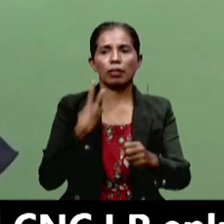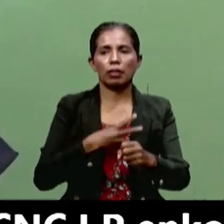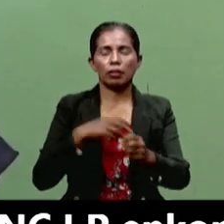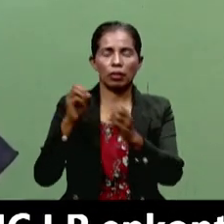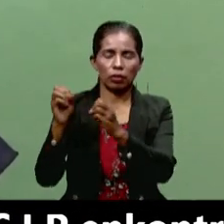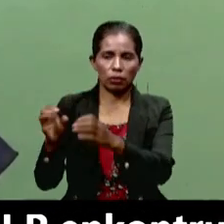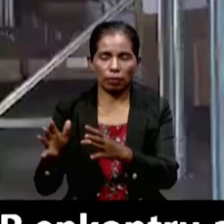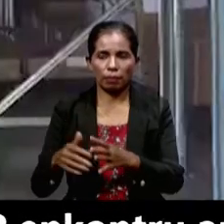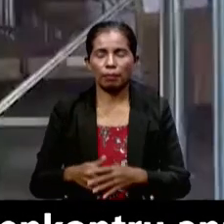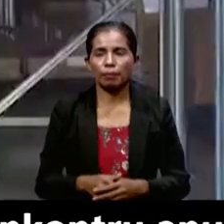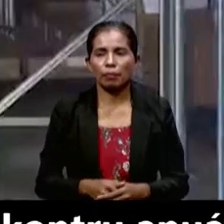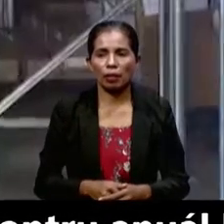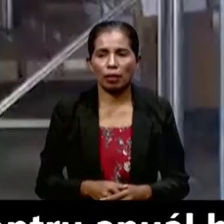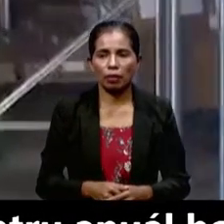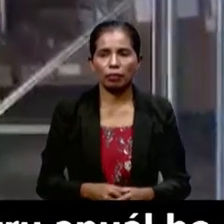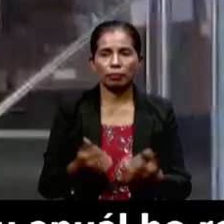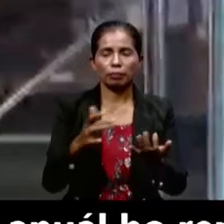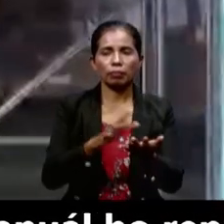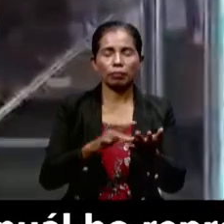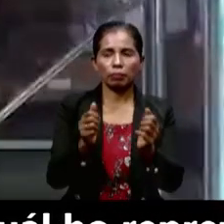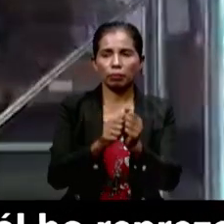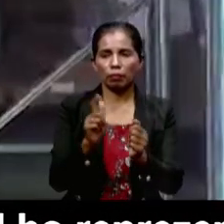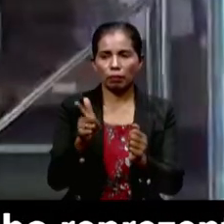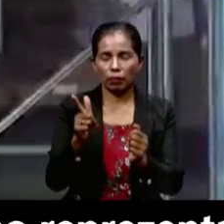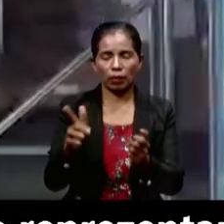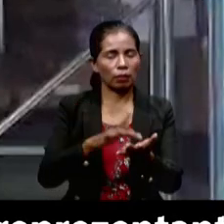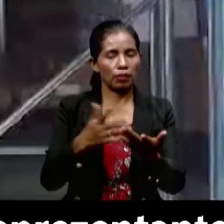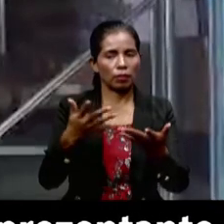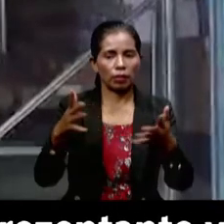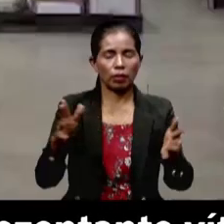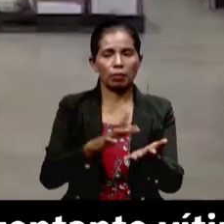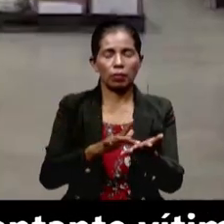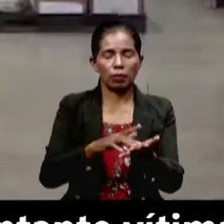iha neba dadang ne ai moruk ai ten rua nolu make stock out no ai moruk